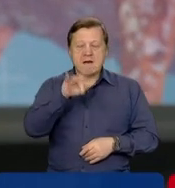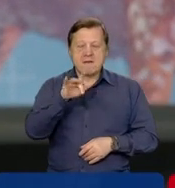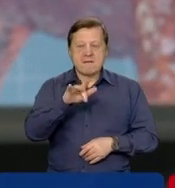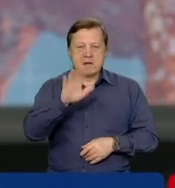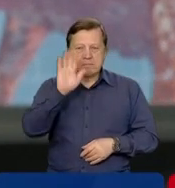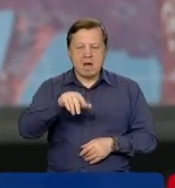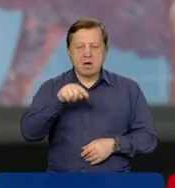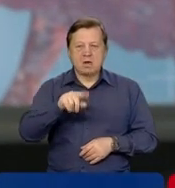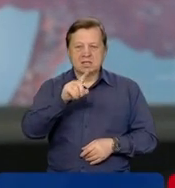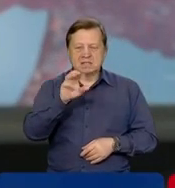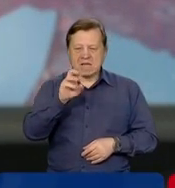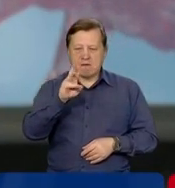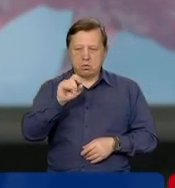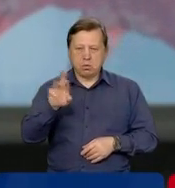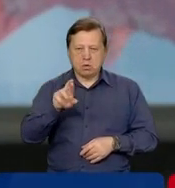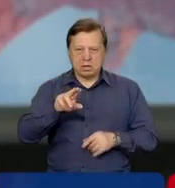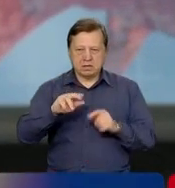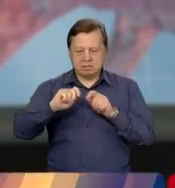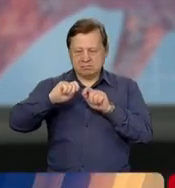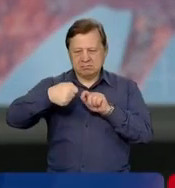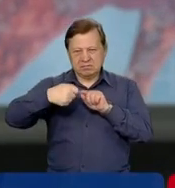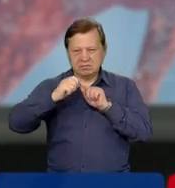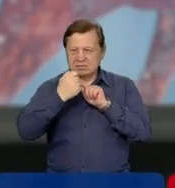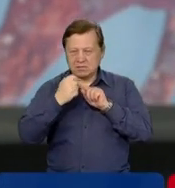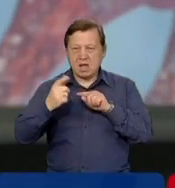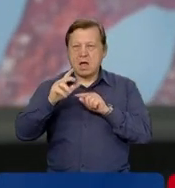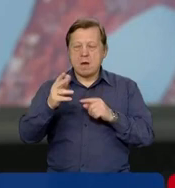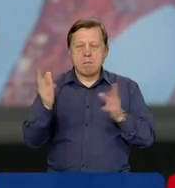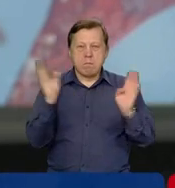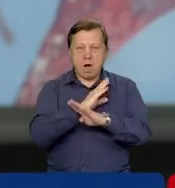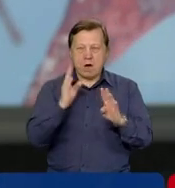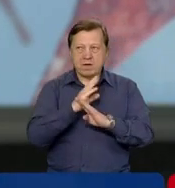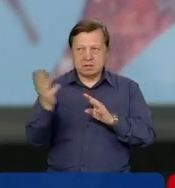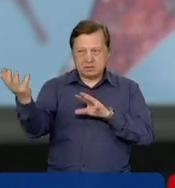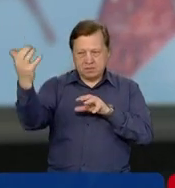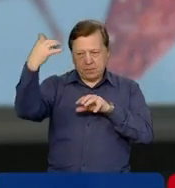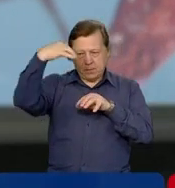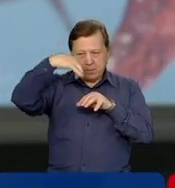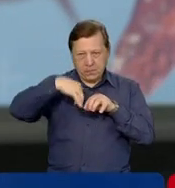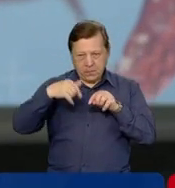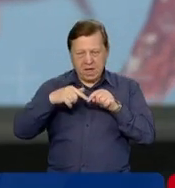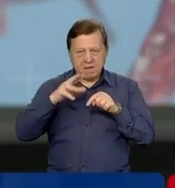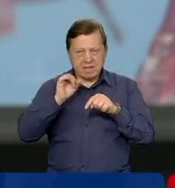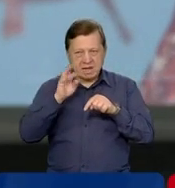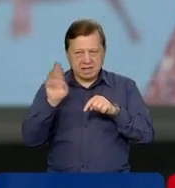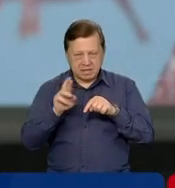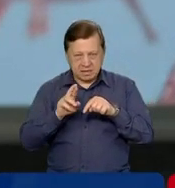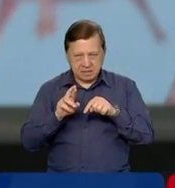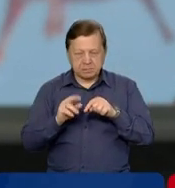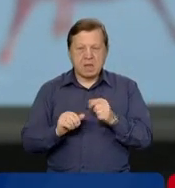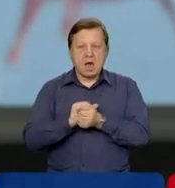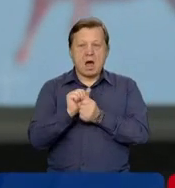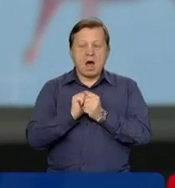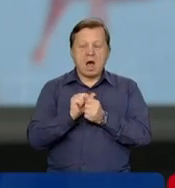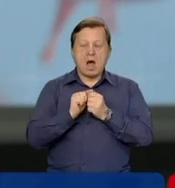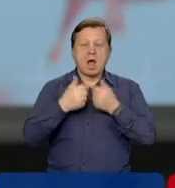czyli wciągając powietrze jest filtrowane przez maskę, przez powierzchnię maski, natomiast powietrze wydychane